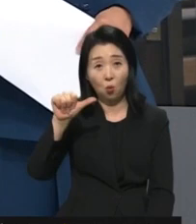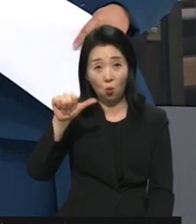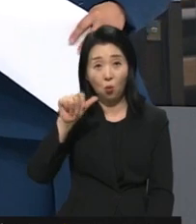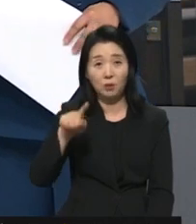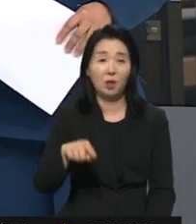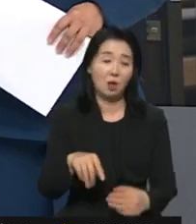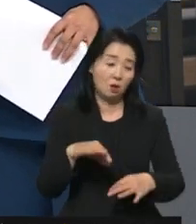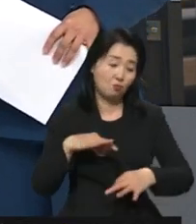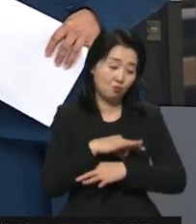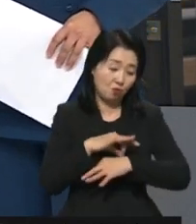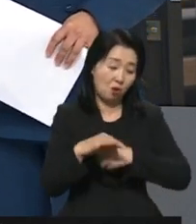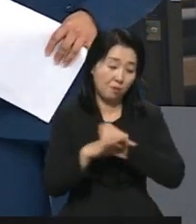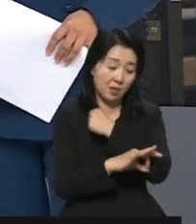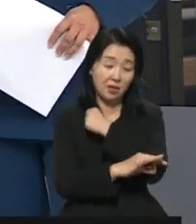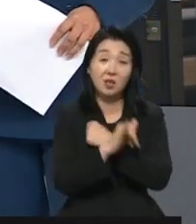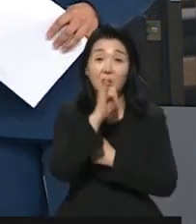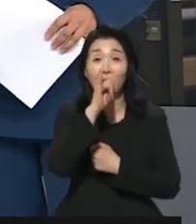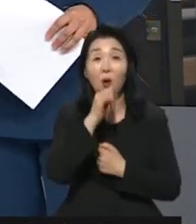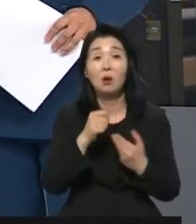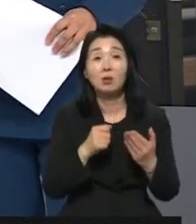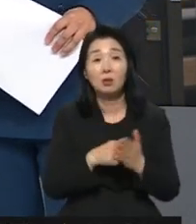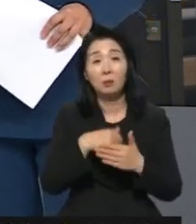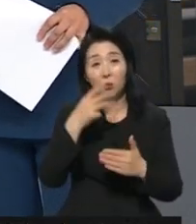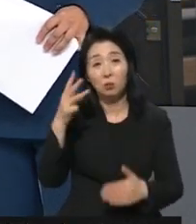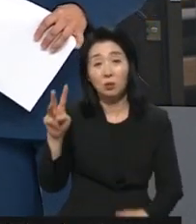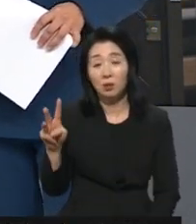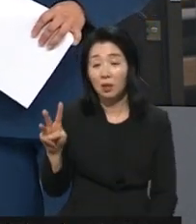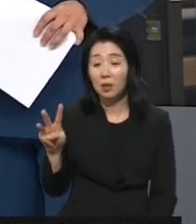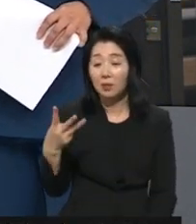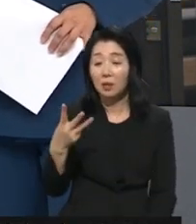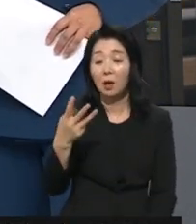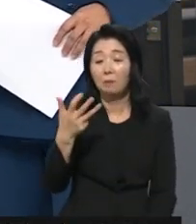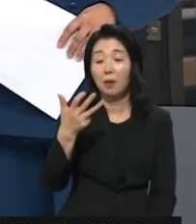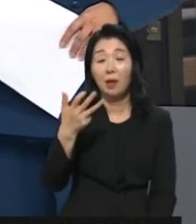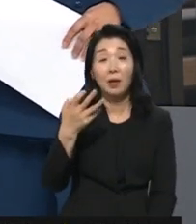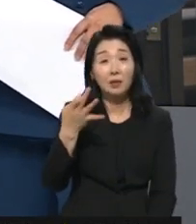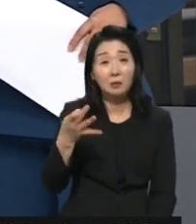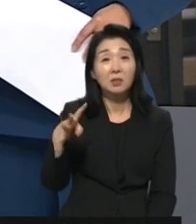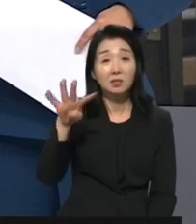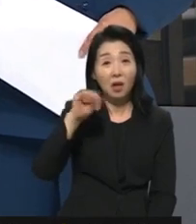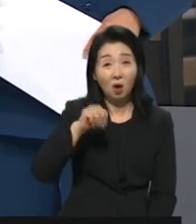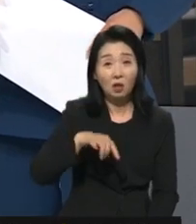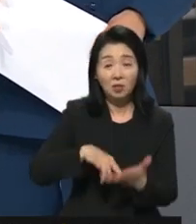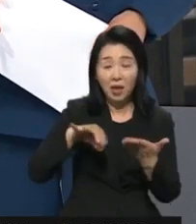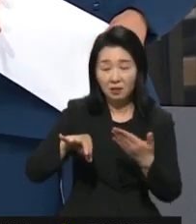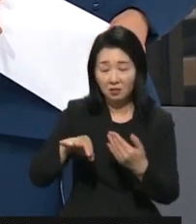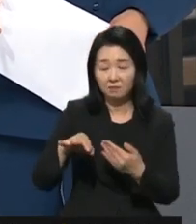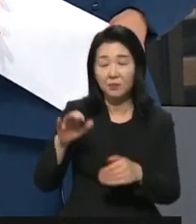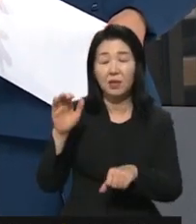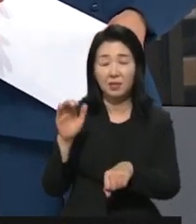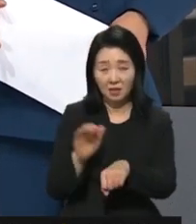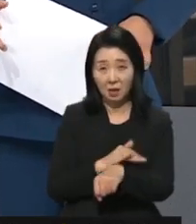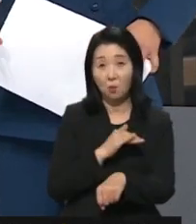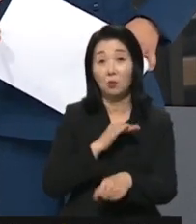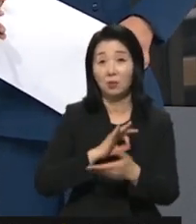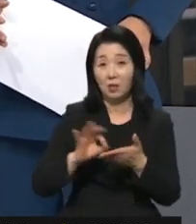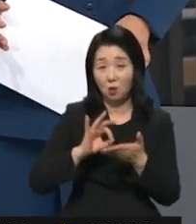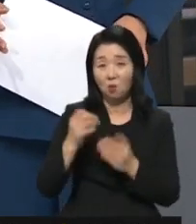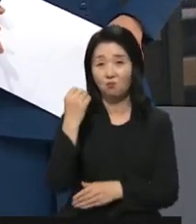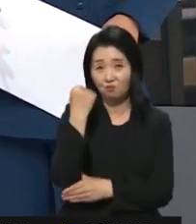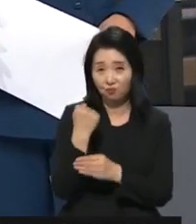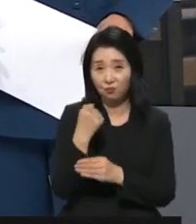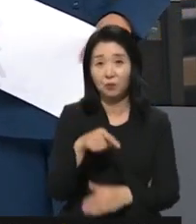1,865건의 부정과 비리를 적발했고 총 314억 원의 세금이 부정 사용됐다는 게 대통령실의 설명이었습니다.